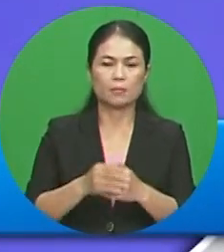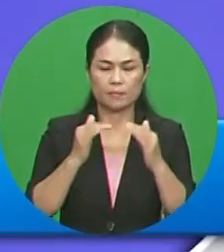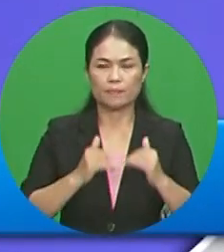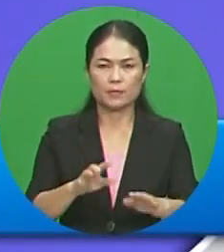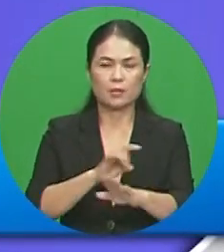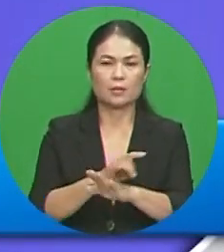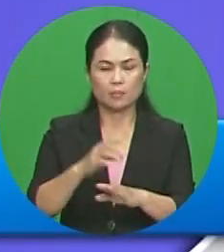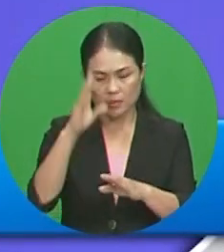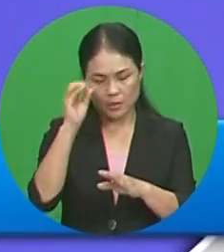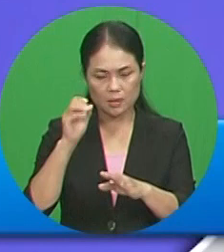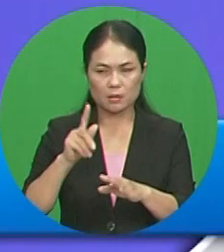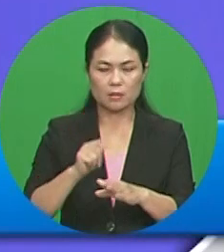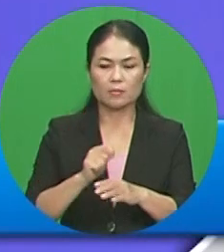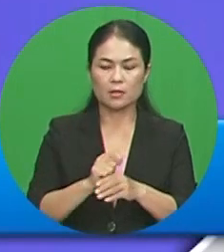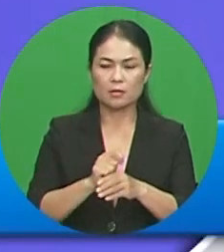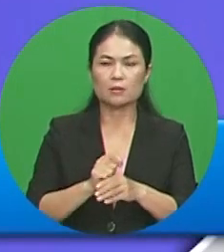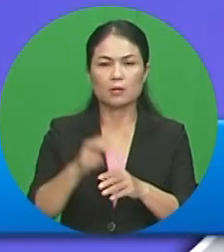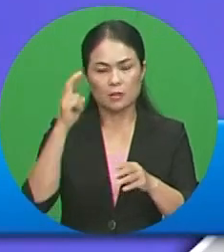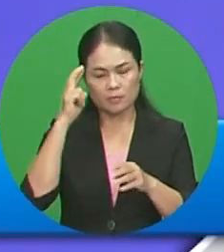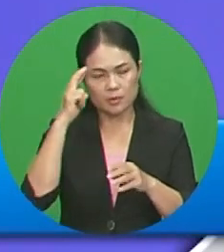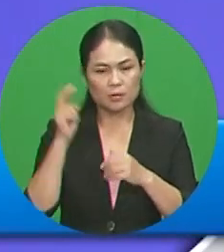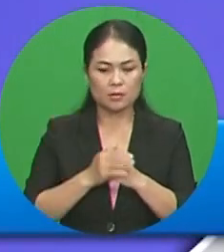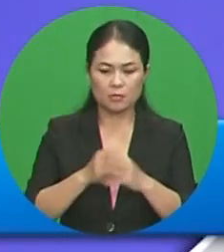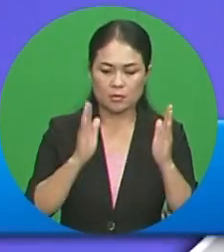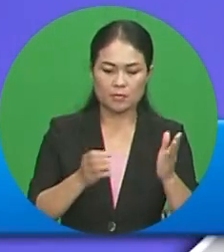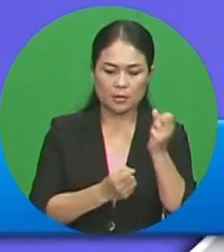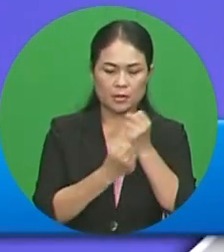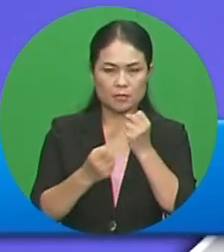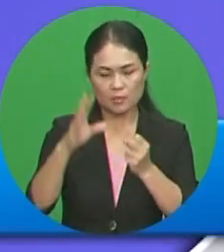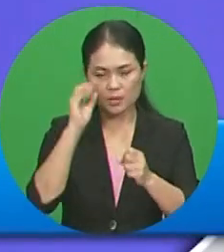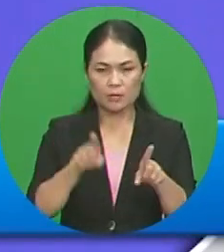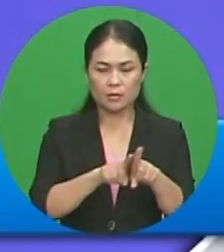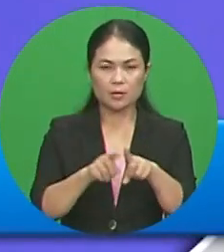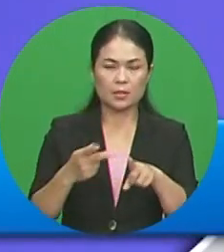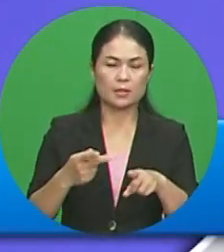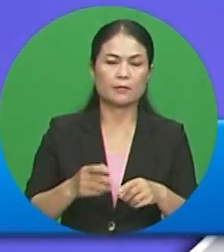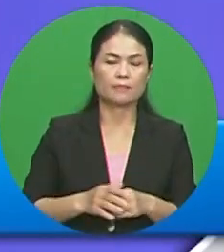khí nê nụt đáy lục trăm có bán phát đo cả kran rùm lực đo nẹ con trô rộ bỏ lốt đôi khí nê đài.